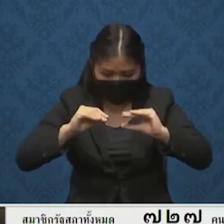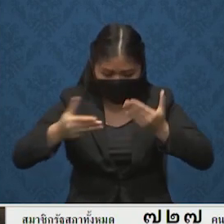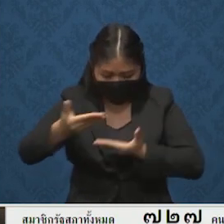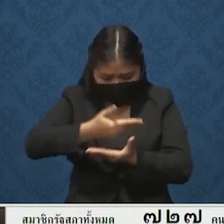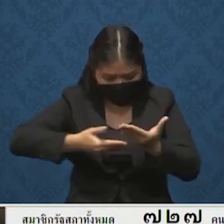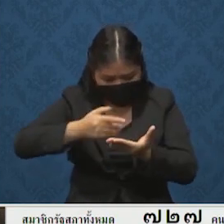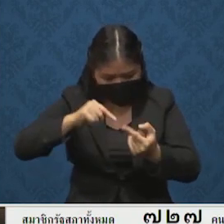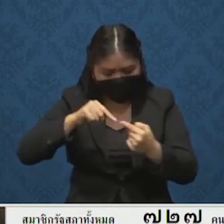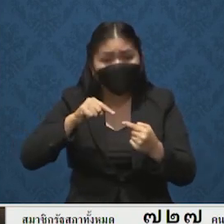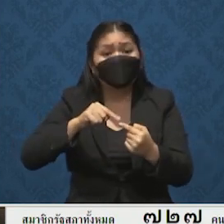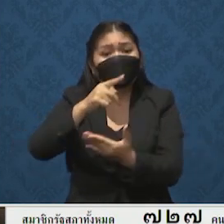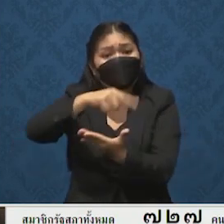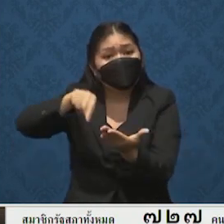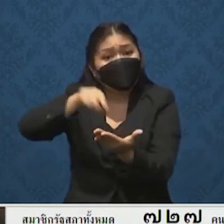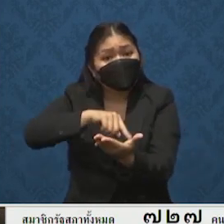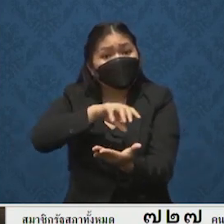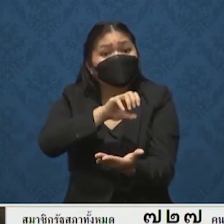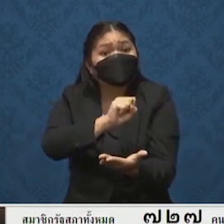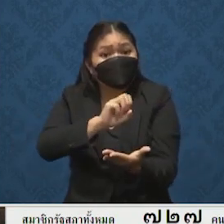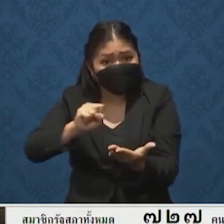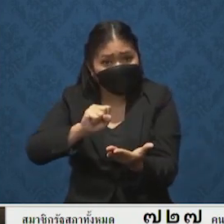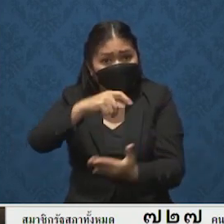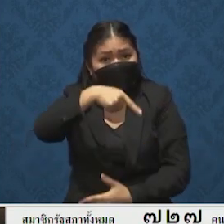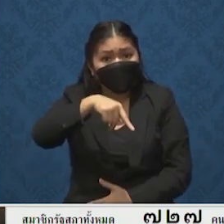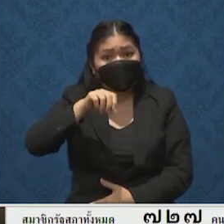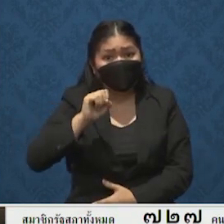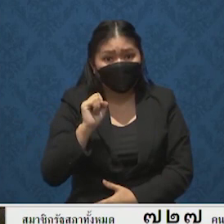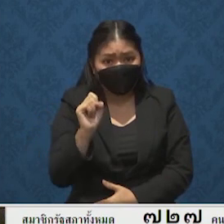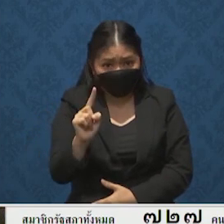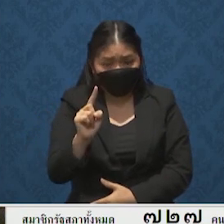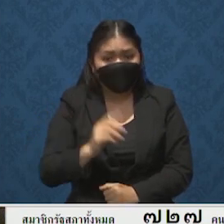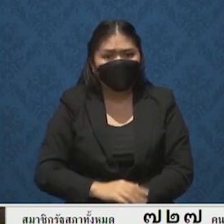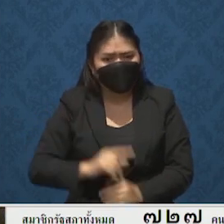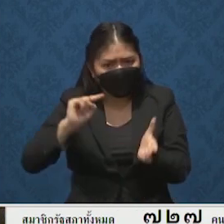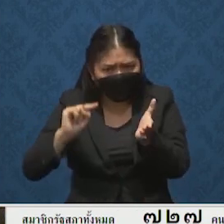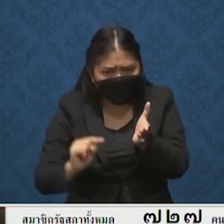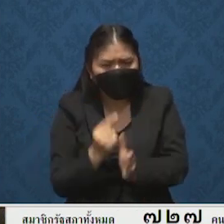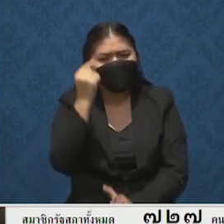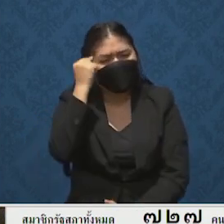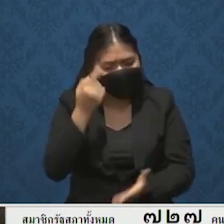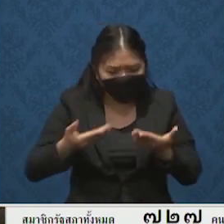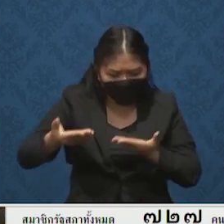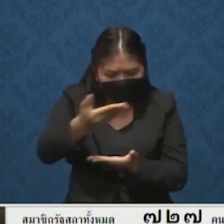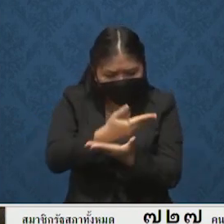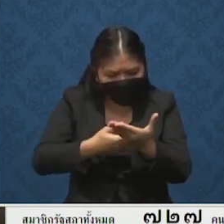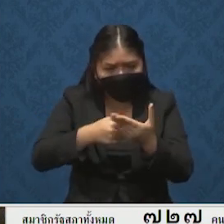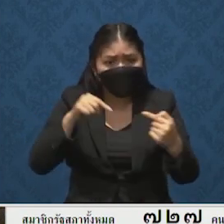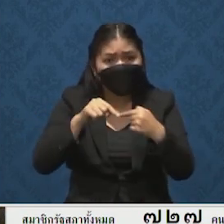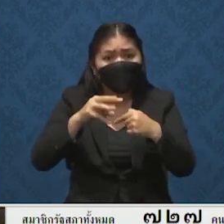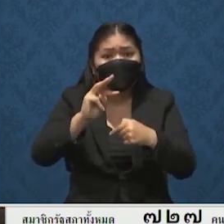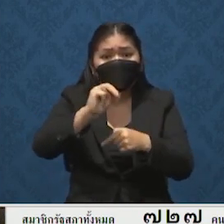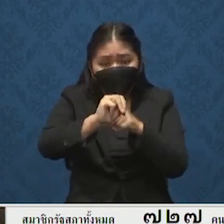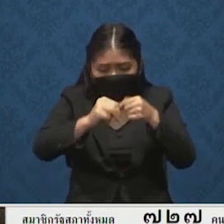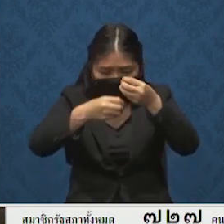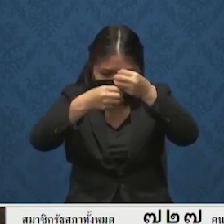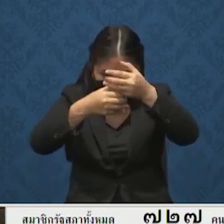งสมาชิกสภาผู้แทนราษฎรฉบับที่พ.ศ.โดยเริ่มพิจารณาเรียงตามลำดับมาตราที่คณะกรรมา